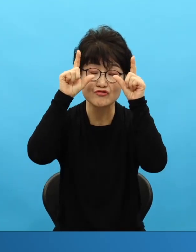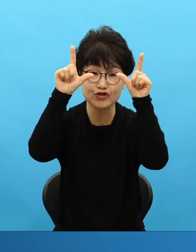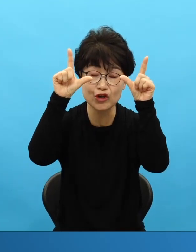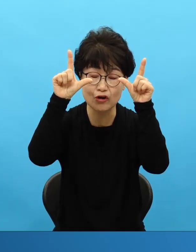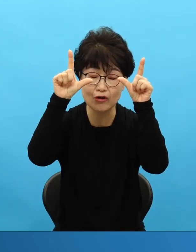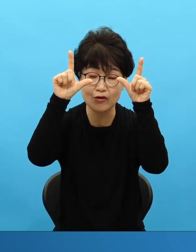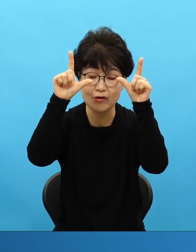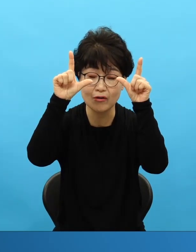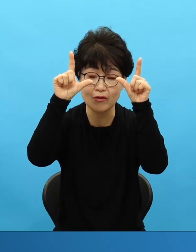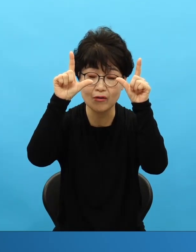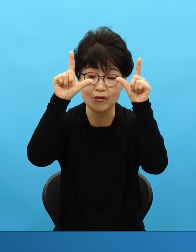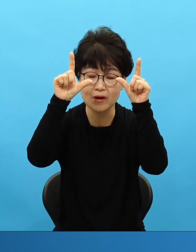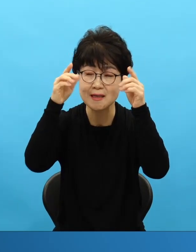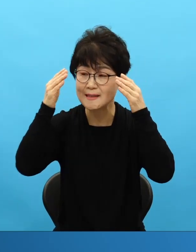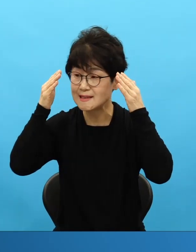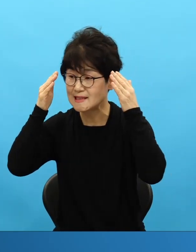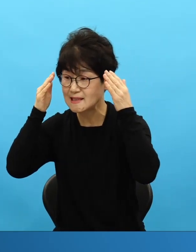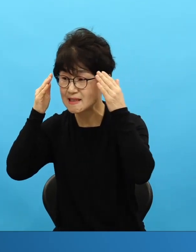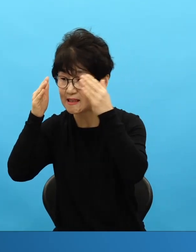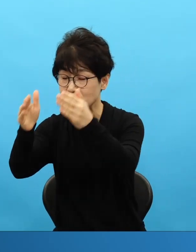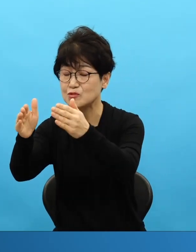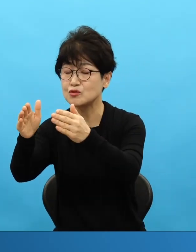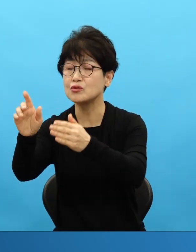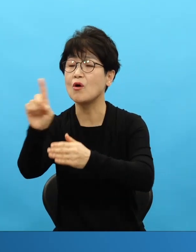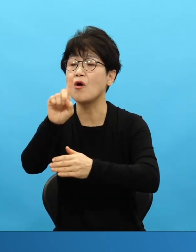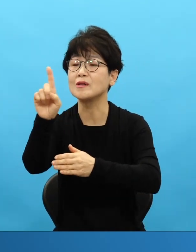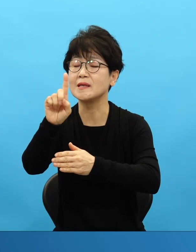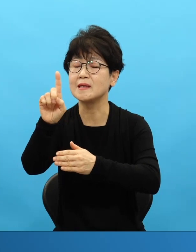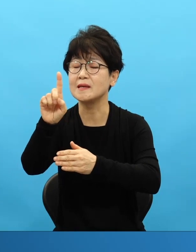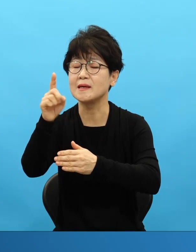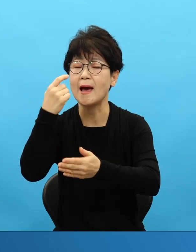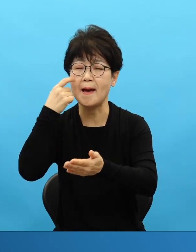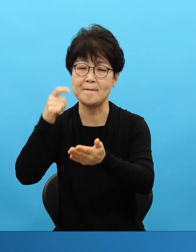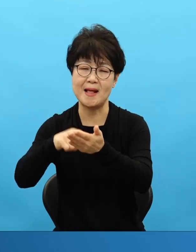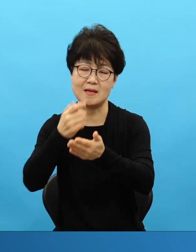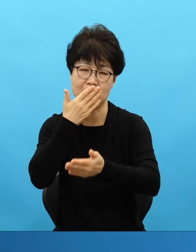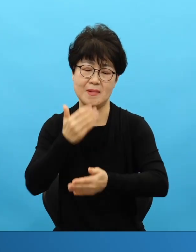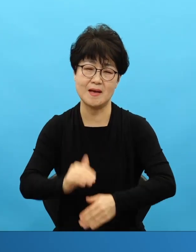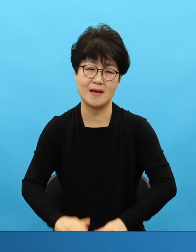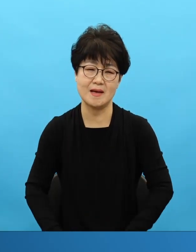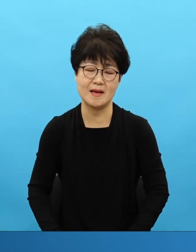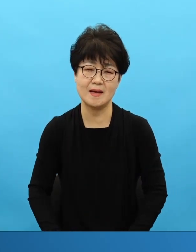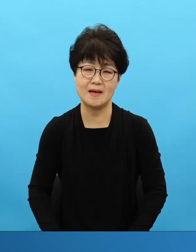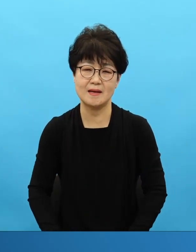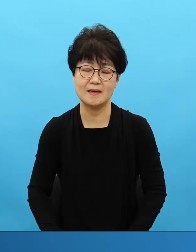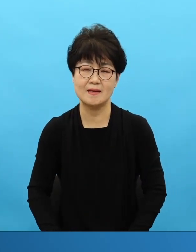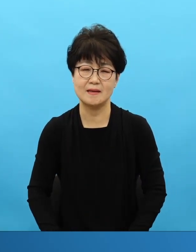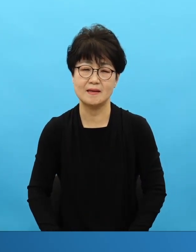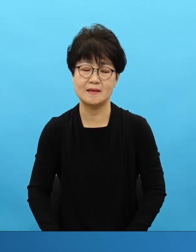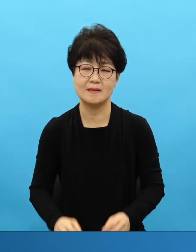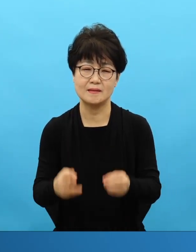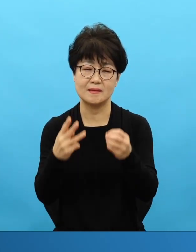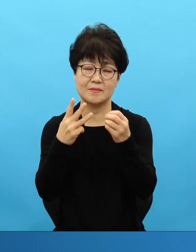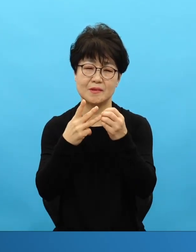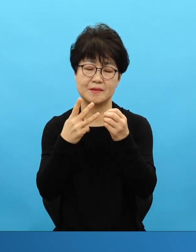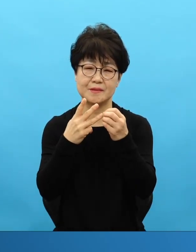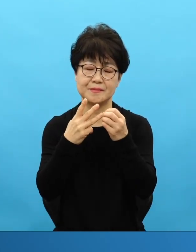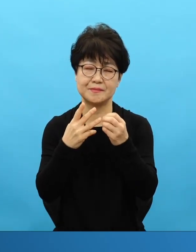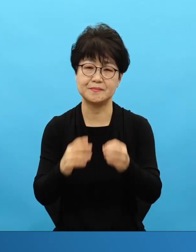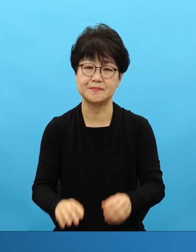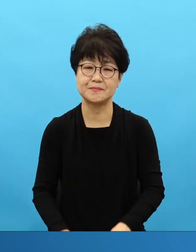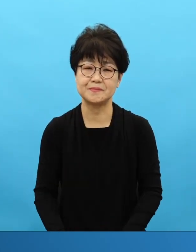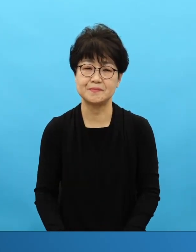나오죠. And so if you could enjoy this secret, you know where to concentrate. 세 번째 겁니다. Number three.